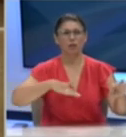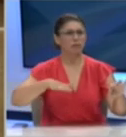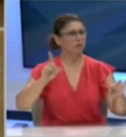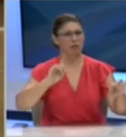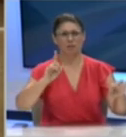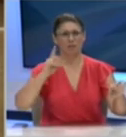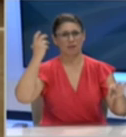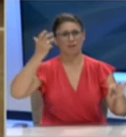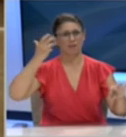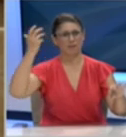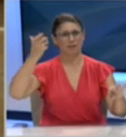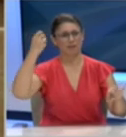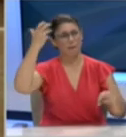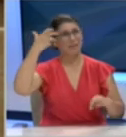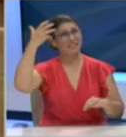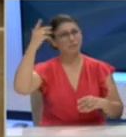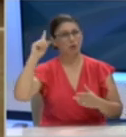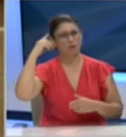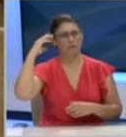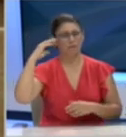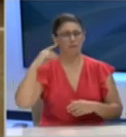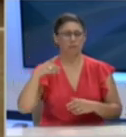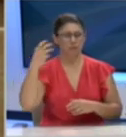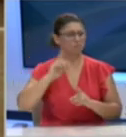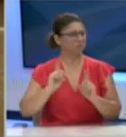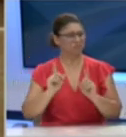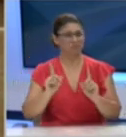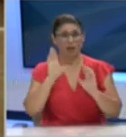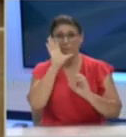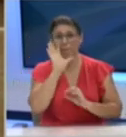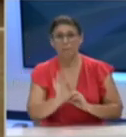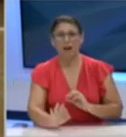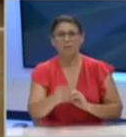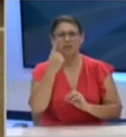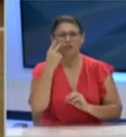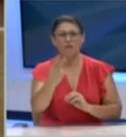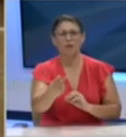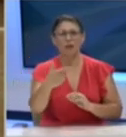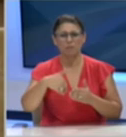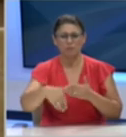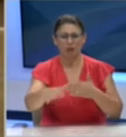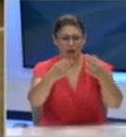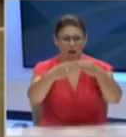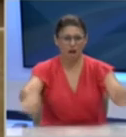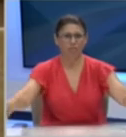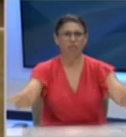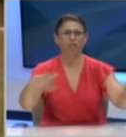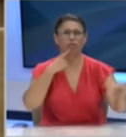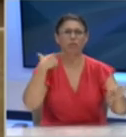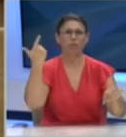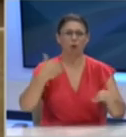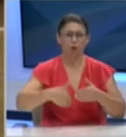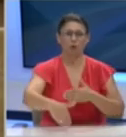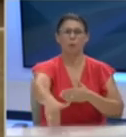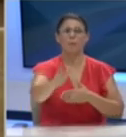ένα σενάριο επιστημονικής φαντασίας, αλλά είναι το μέλλον που μας επιφυλάσσεται αν δεν κάνουμε